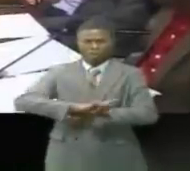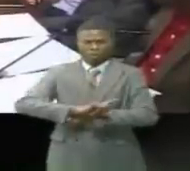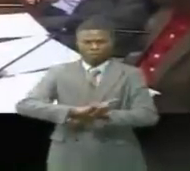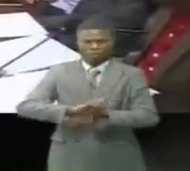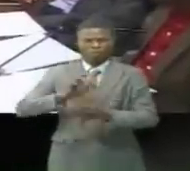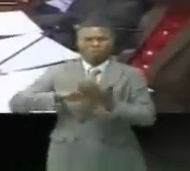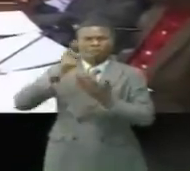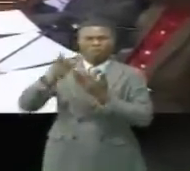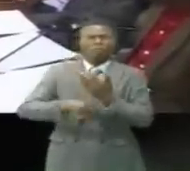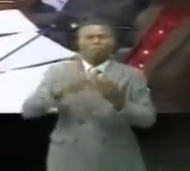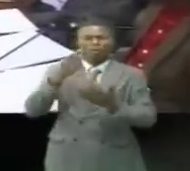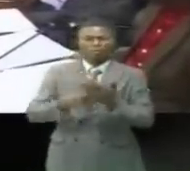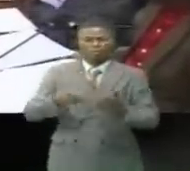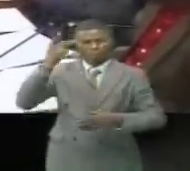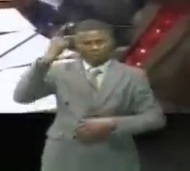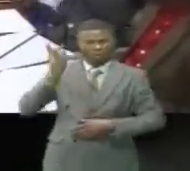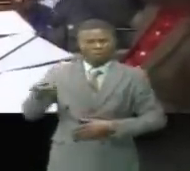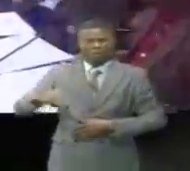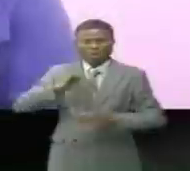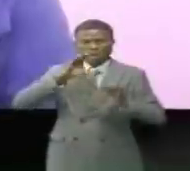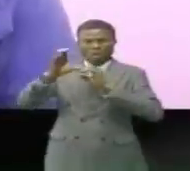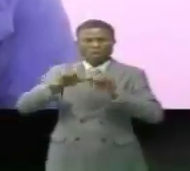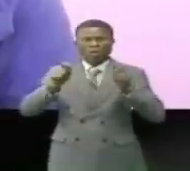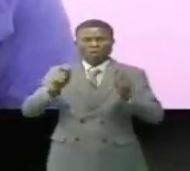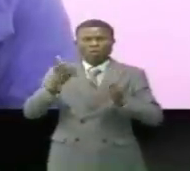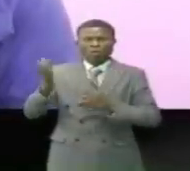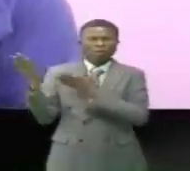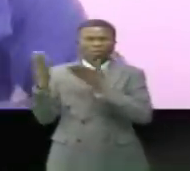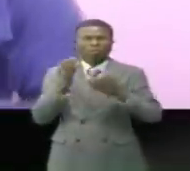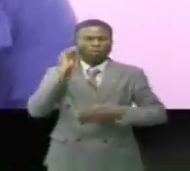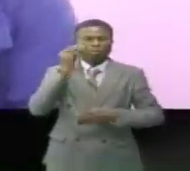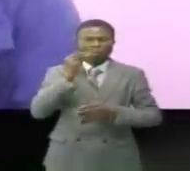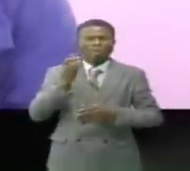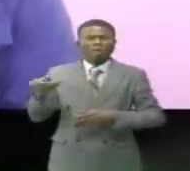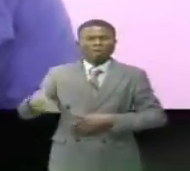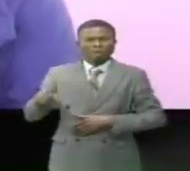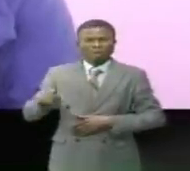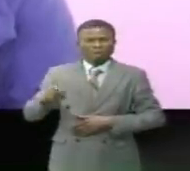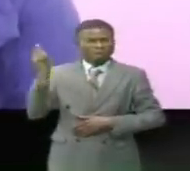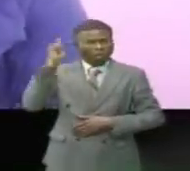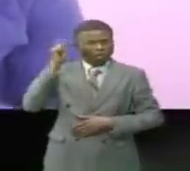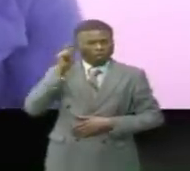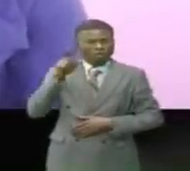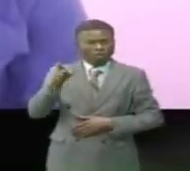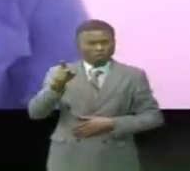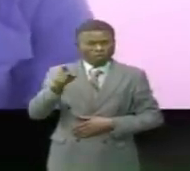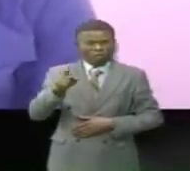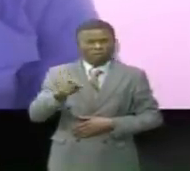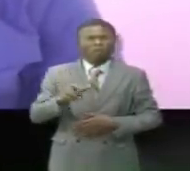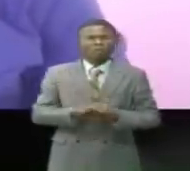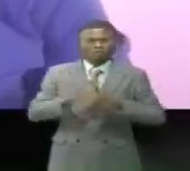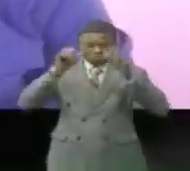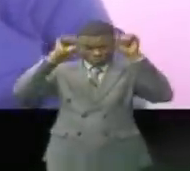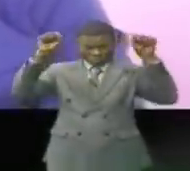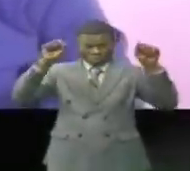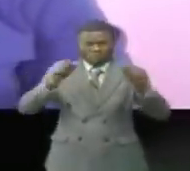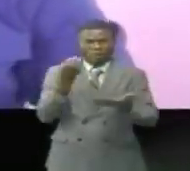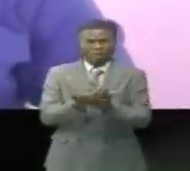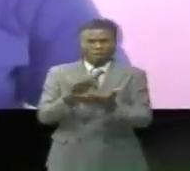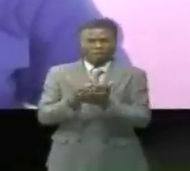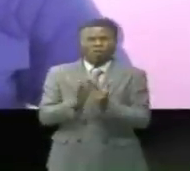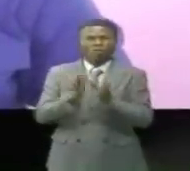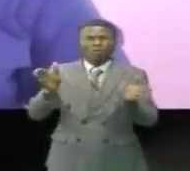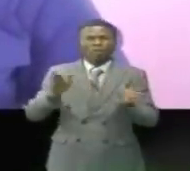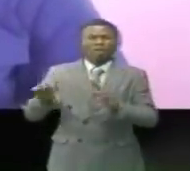dressé le ministre provincial de la communication et médias, porte-parole du gouvernement provincial, le professeur Irsir Lelodi Makungu, présente l'économie générale des